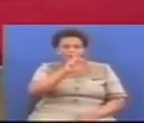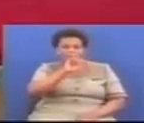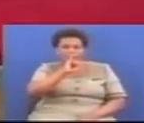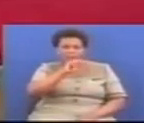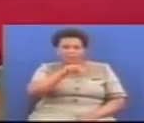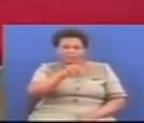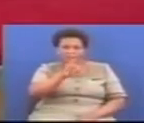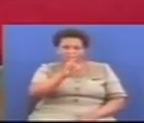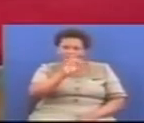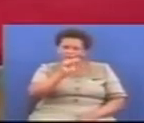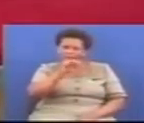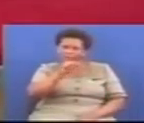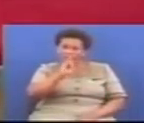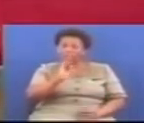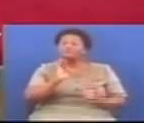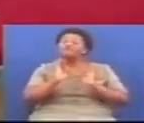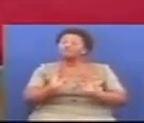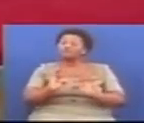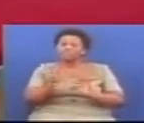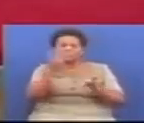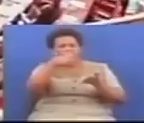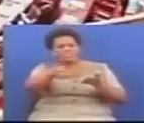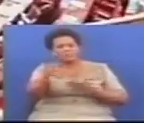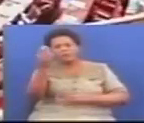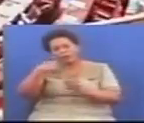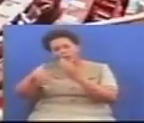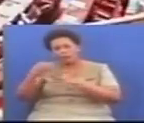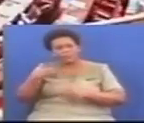kuwalipa posho kutokana na mapato ya ndani. Asante.